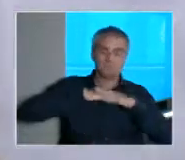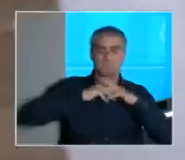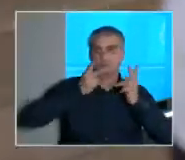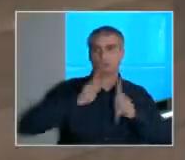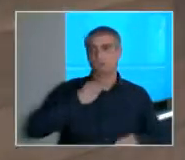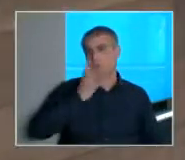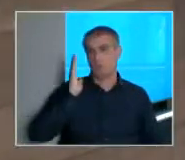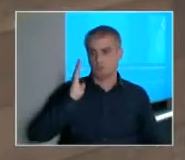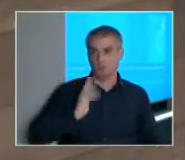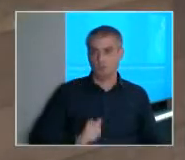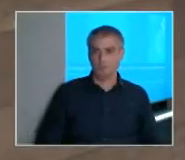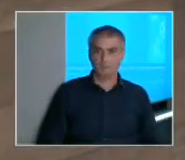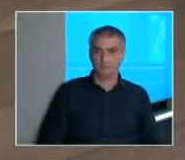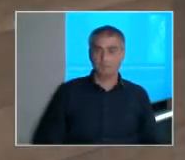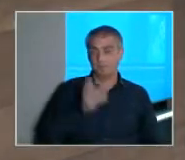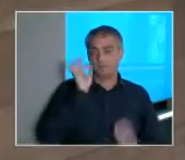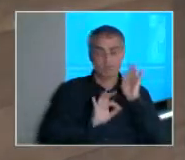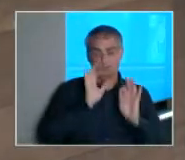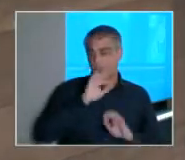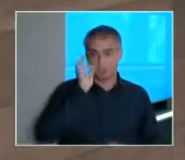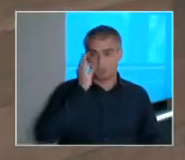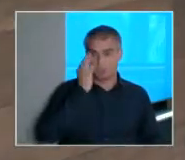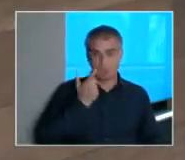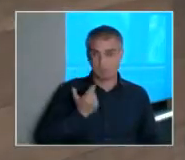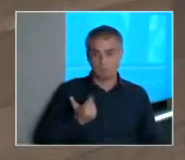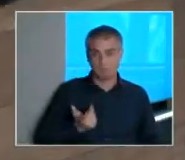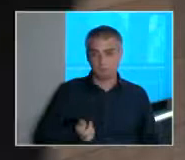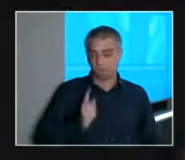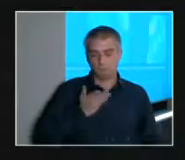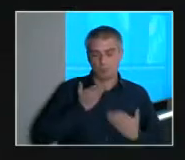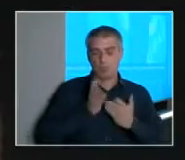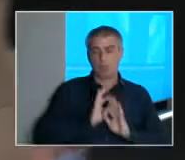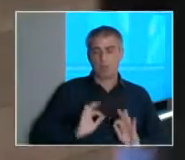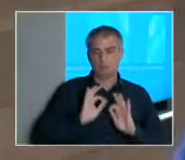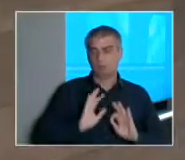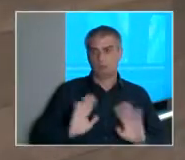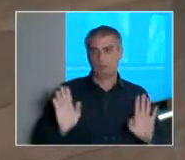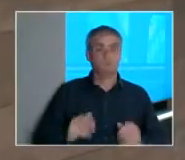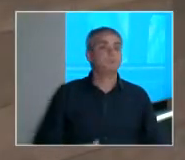שהוא יכול, וההשמצות של ברק לא יועילו לו.